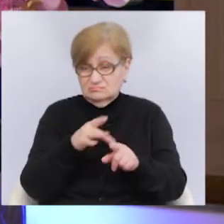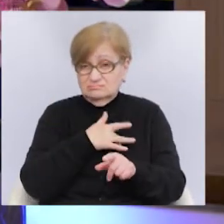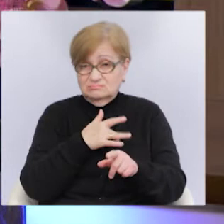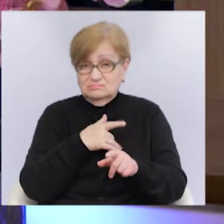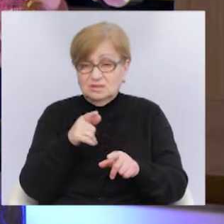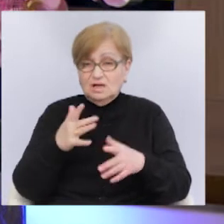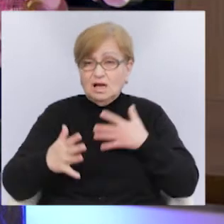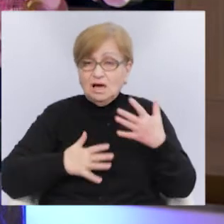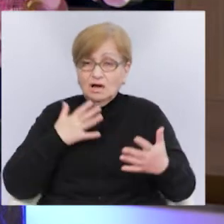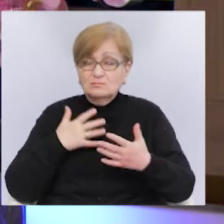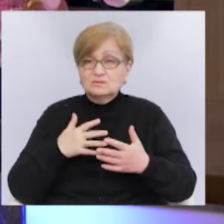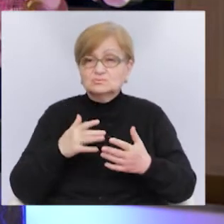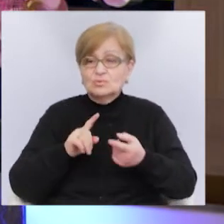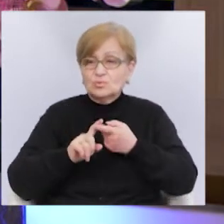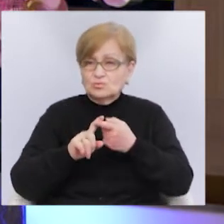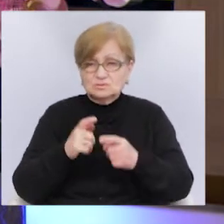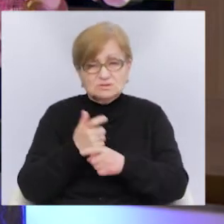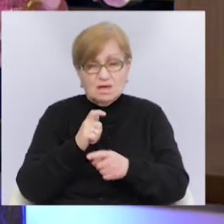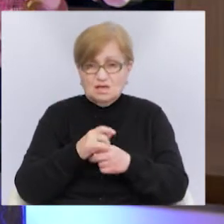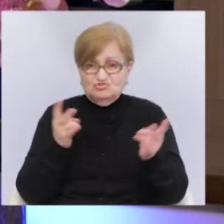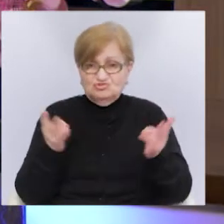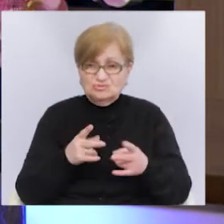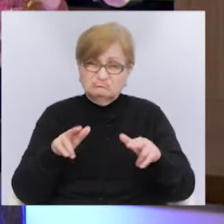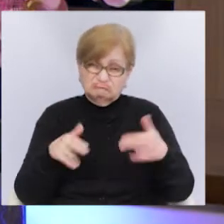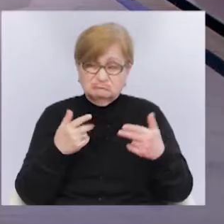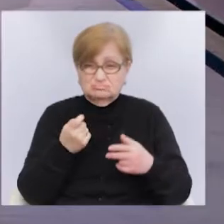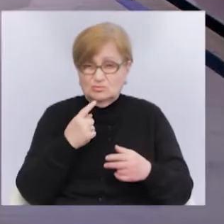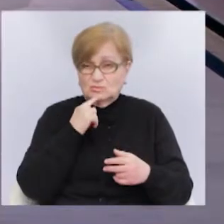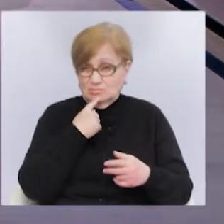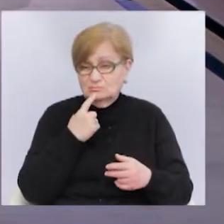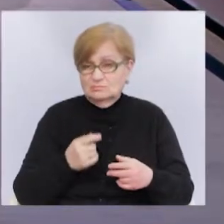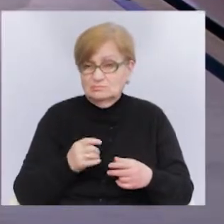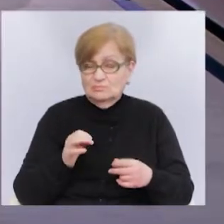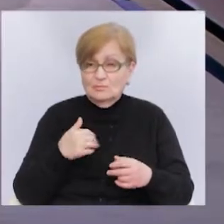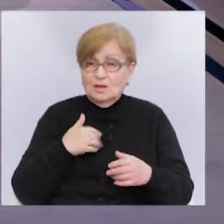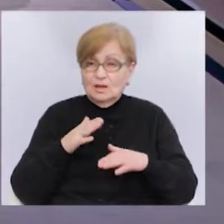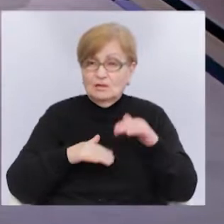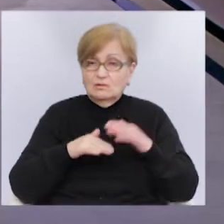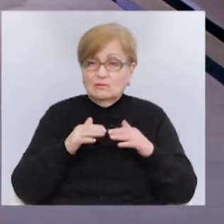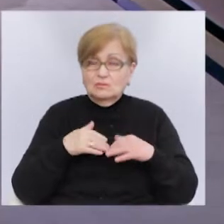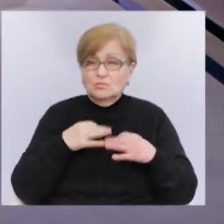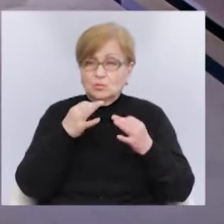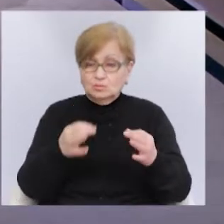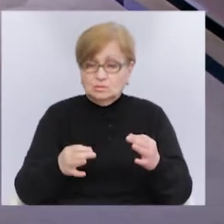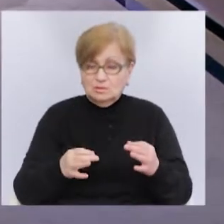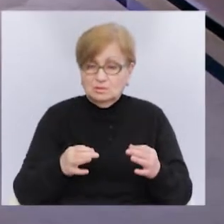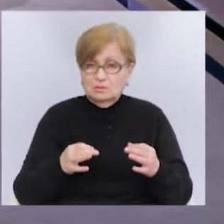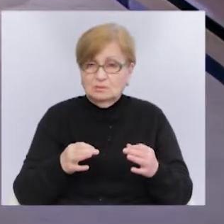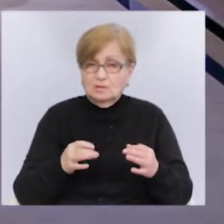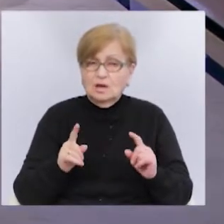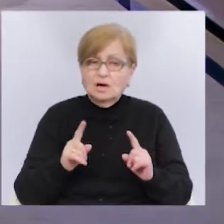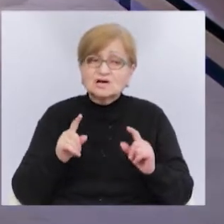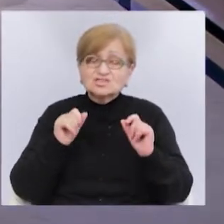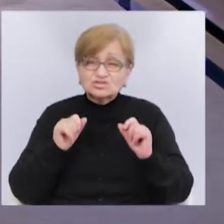იმდროს ეს ემოციური ურთიერთობა ძალიან ბევრს. ძალიან ბევრს. და აი ძალიან პრაქტიკული ვთქვათ რჩევები რო უთხრათ, აი რა უნდა